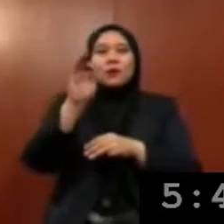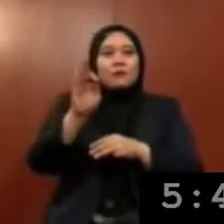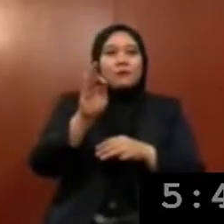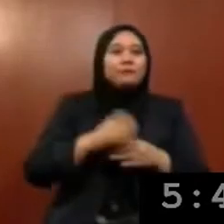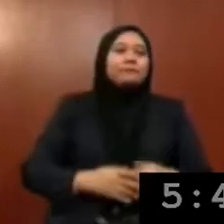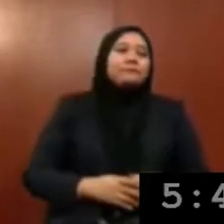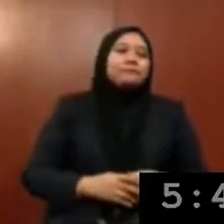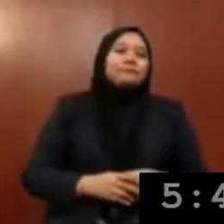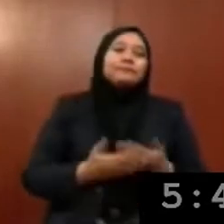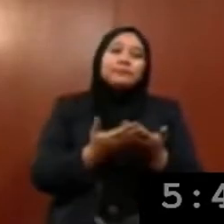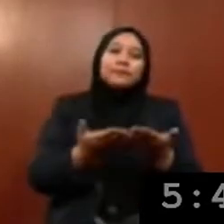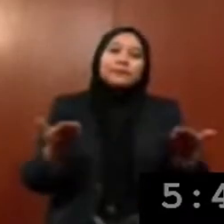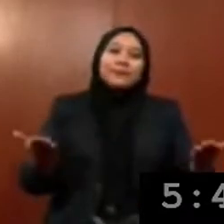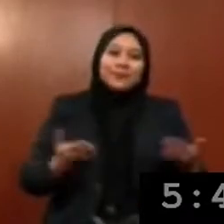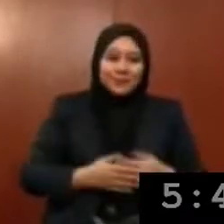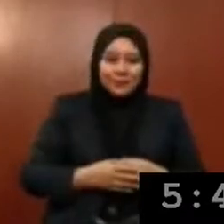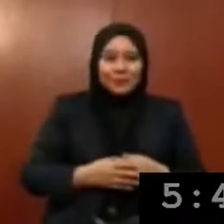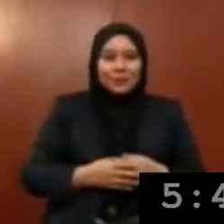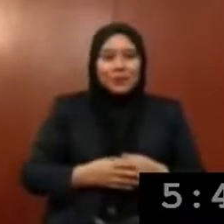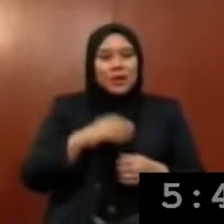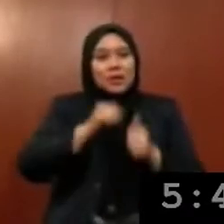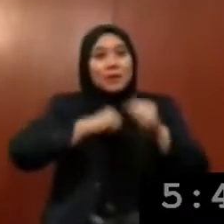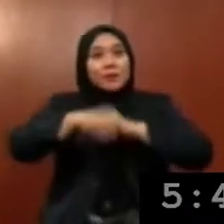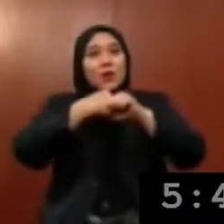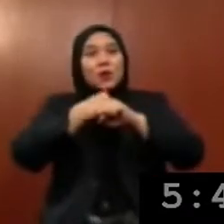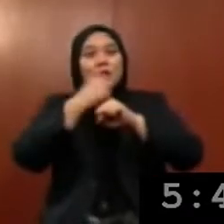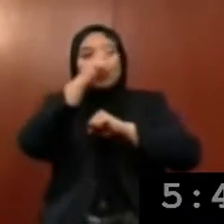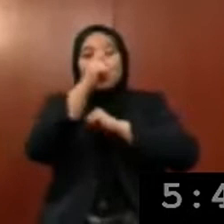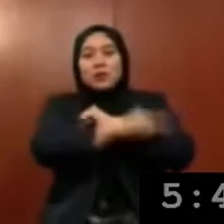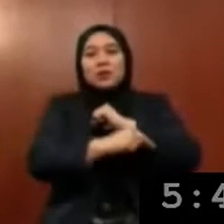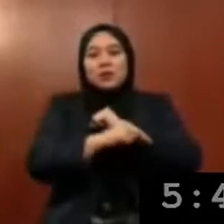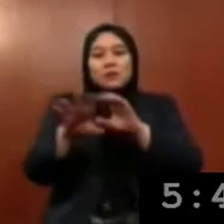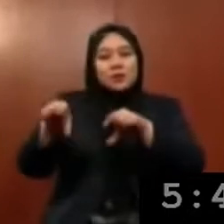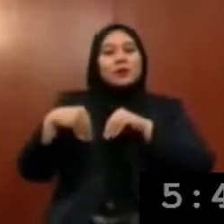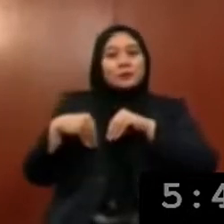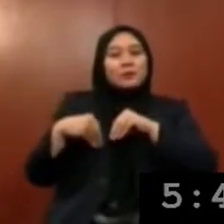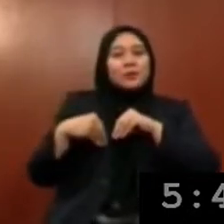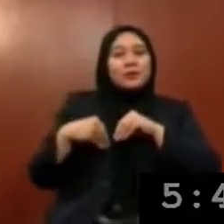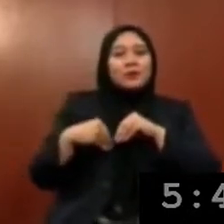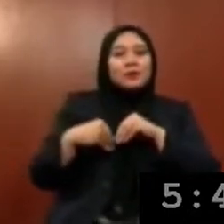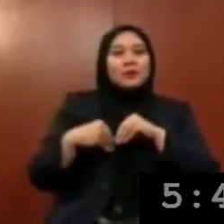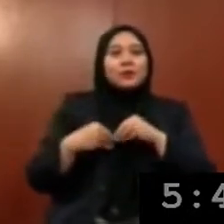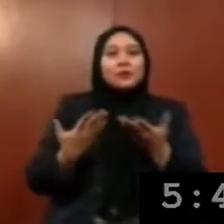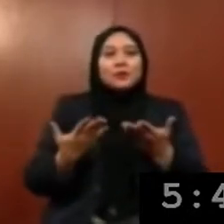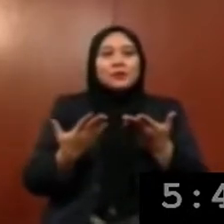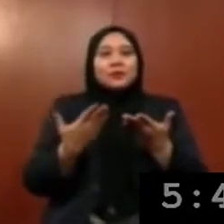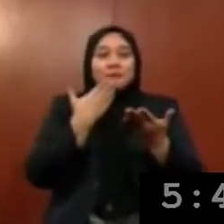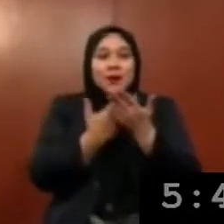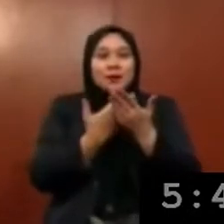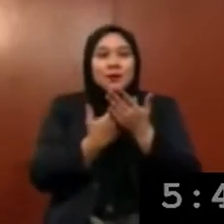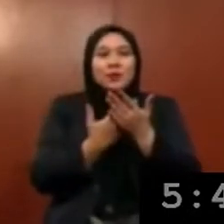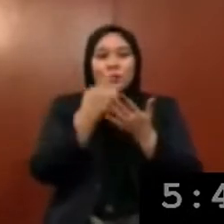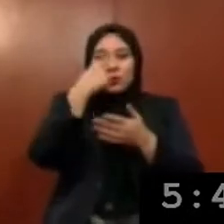ahli-ahli yang berhormat insentif Haji Selangor saban tahun kerajaan Negeri menerima sambutan yang amat menggalakkan berkenaan dengan insentif Haji